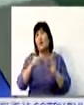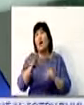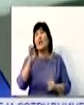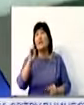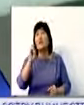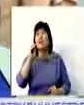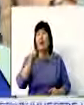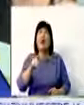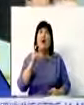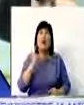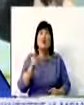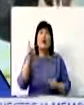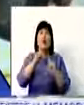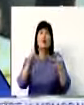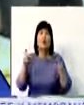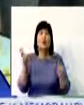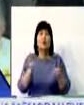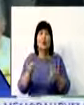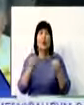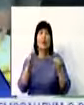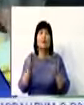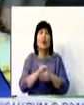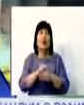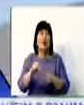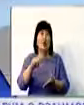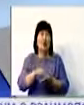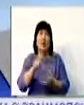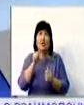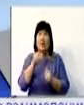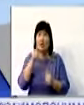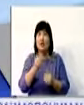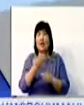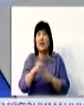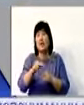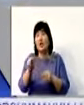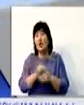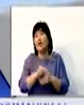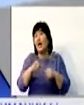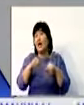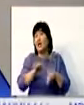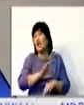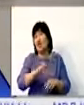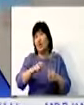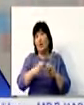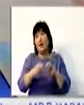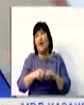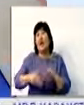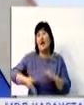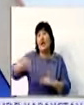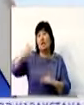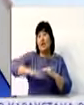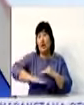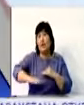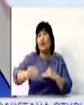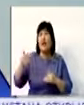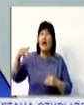ЕНТ. Однако здание школы нуждается в капитальном ремонте. Ежегодный частичный ремонт не решает проблемы. Стены, потолки,